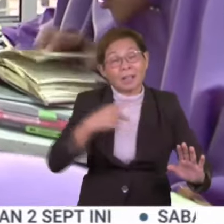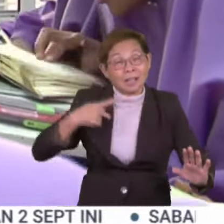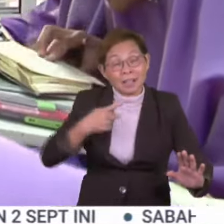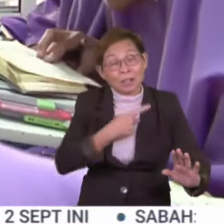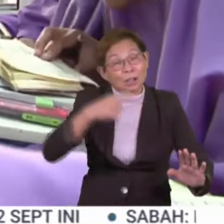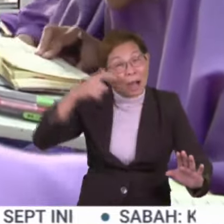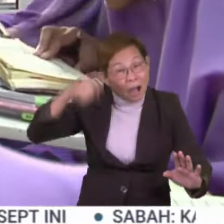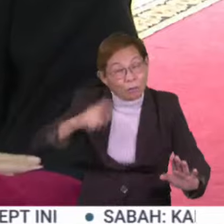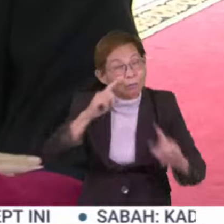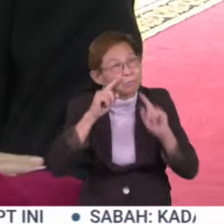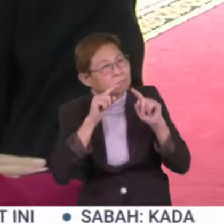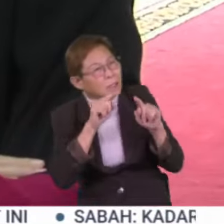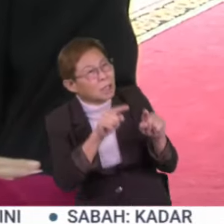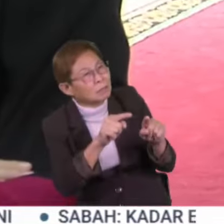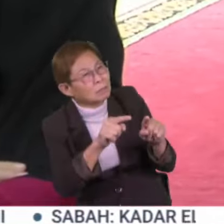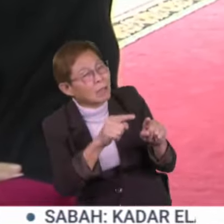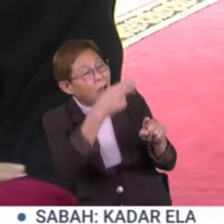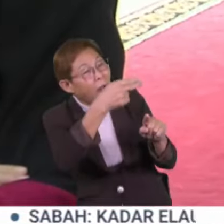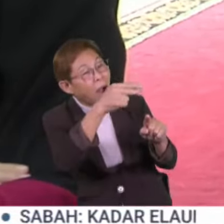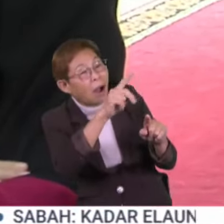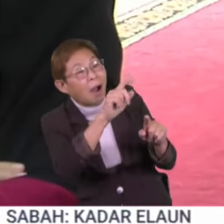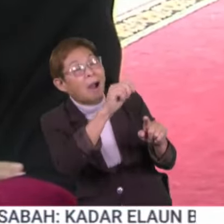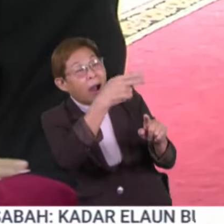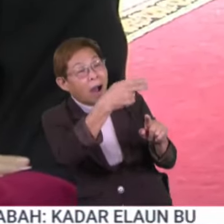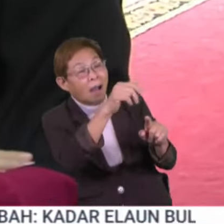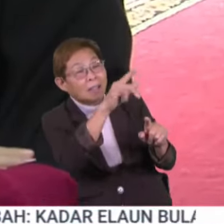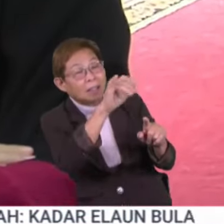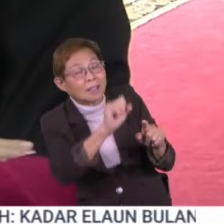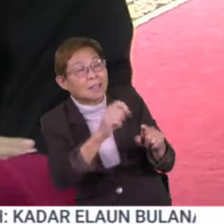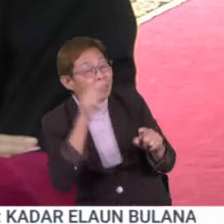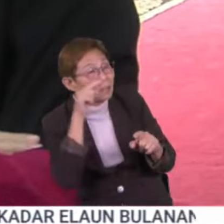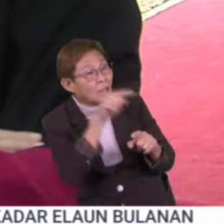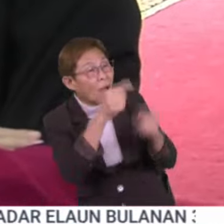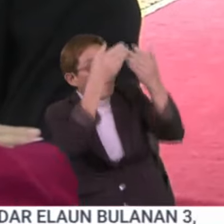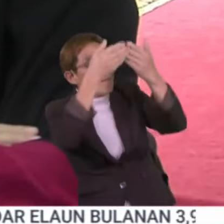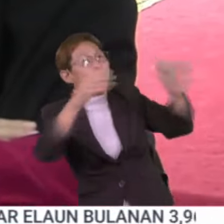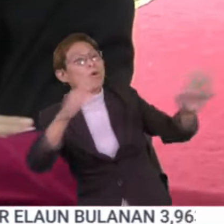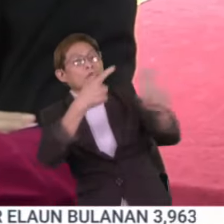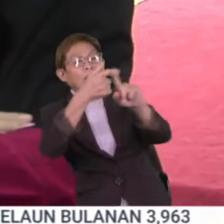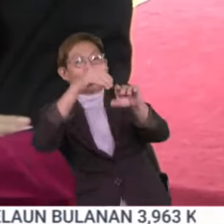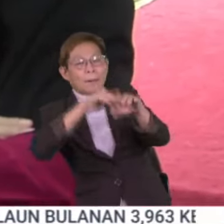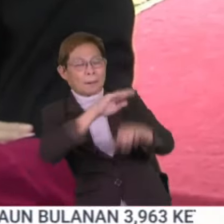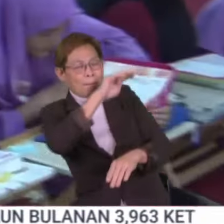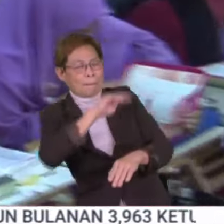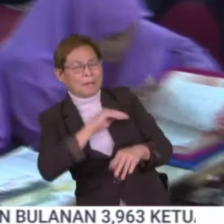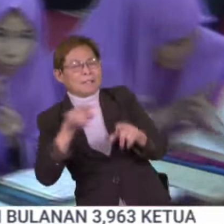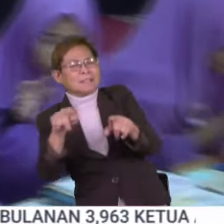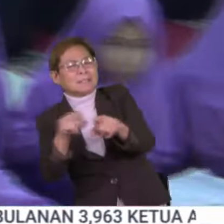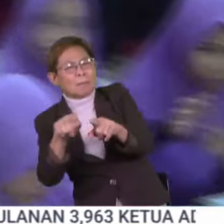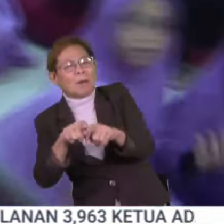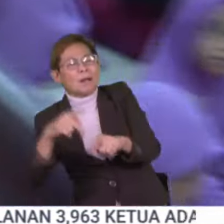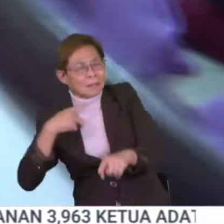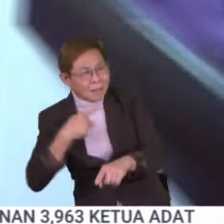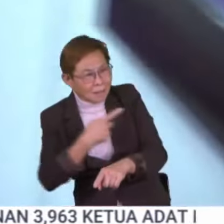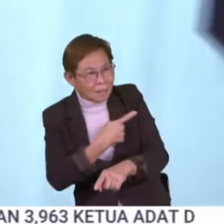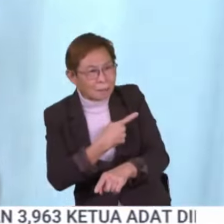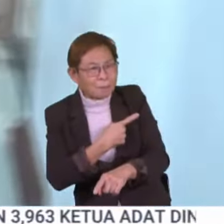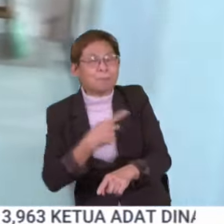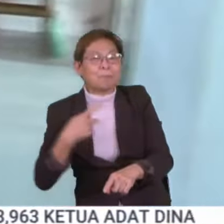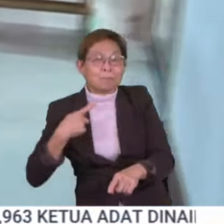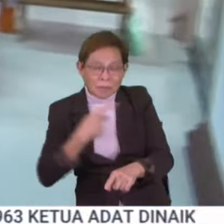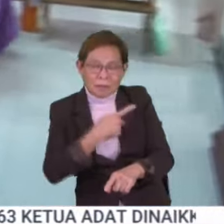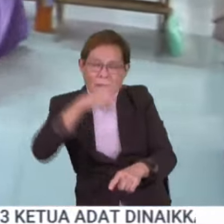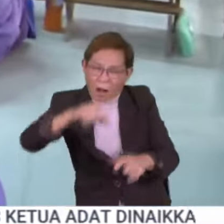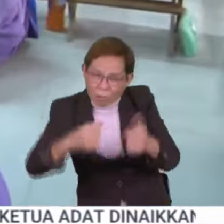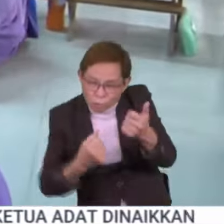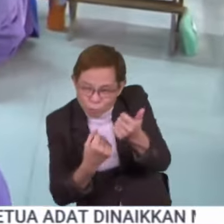sebagai satu perkara secara terbuka, dan pada masa yang sama kita haruslah